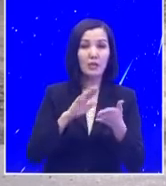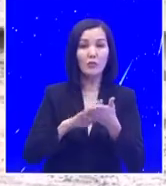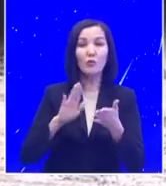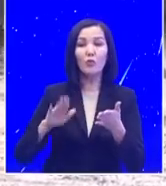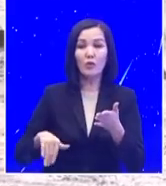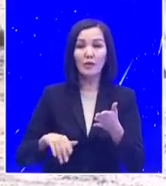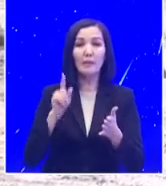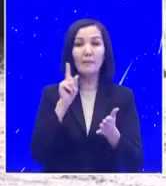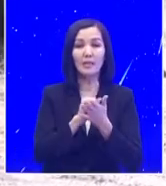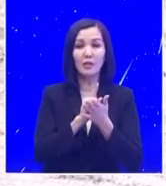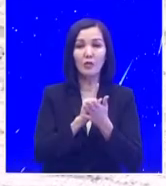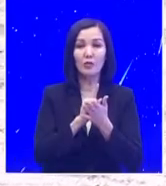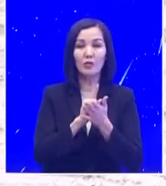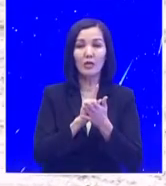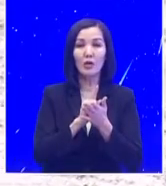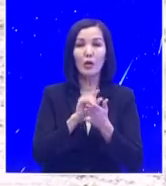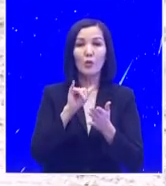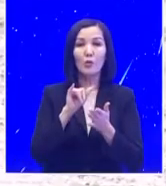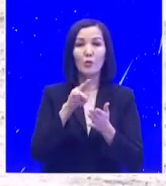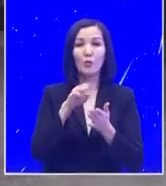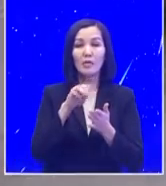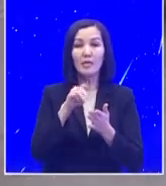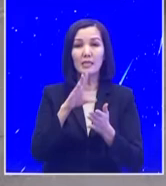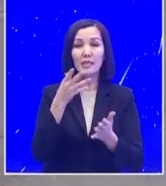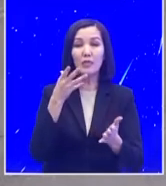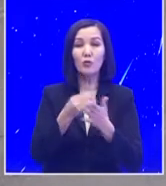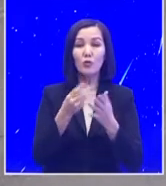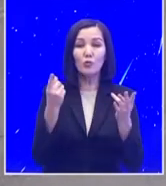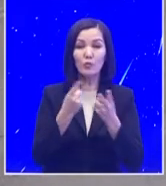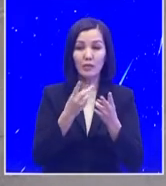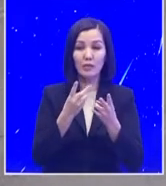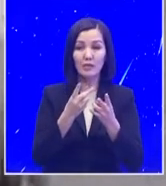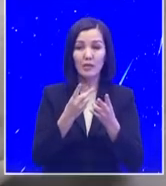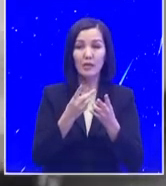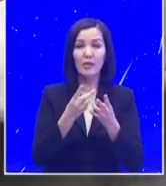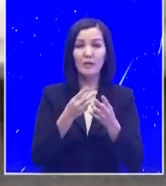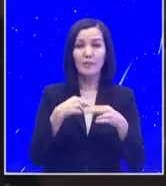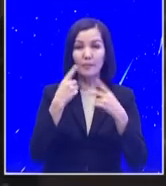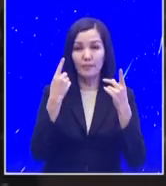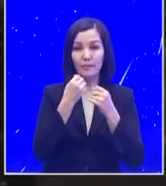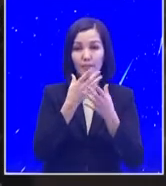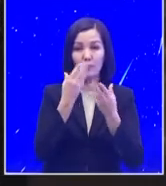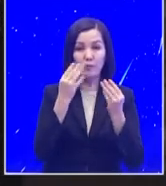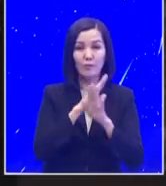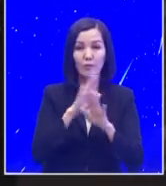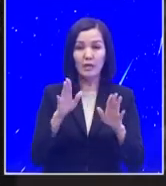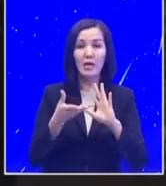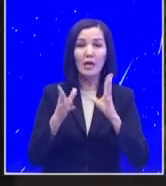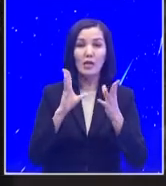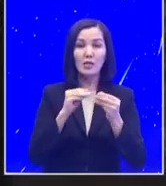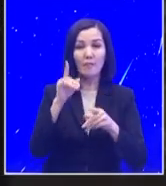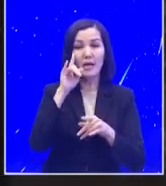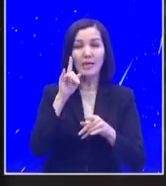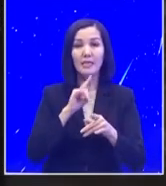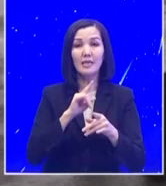сіз міндетті түрде оның утилизациялық алымын төлеуге міндеттелесіз. Оны да естен шығармау керек. Жалпы ел